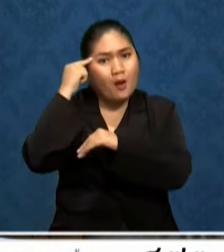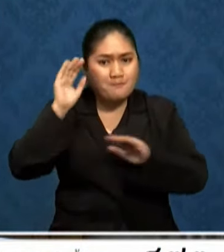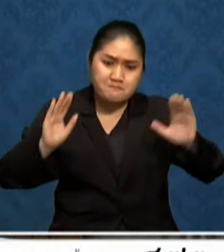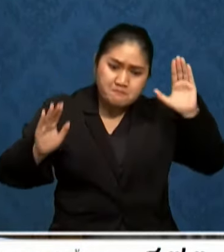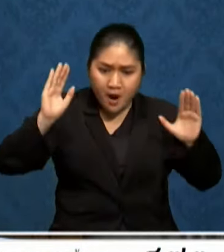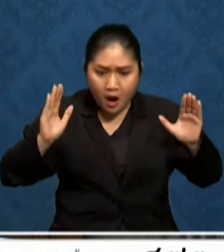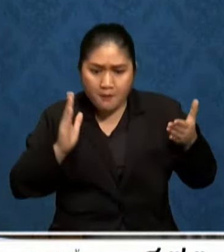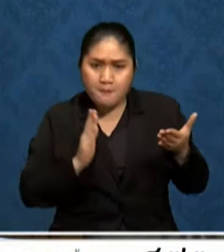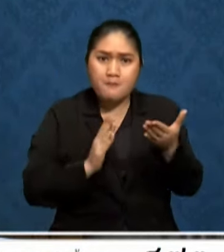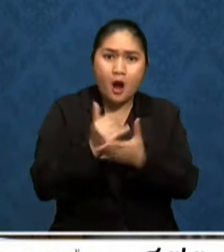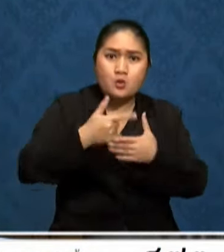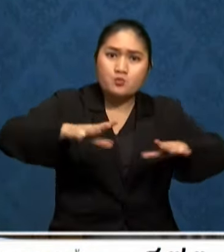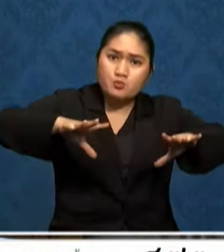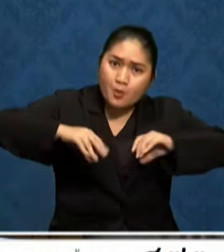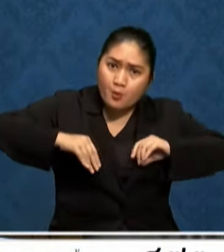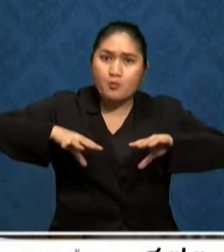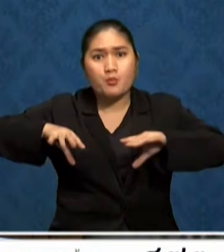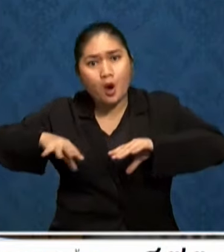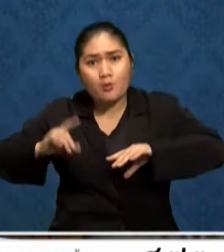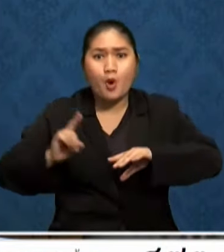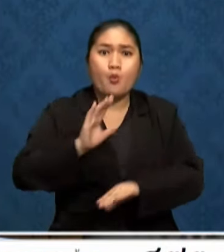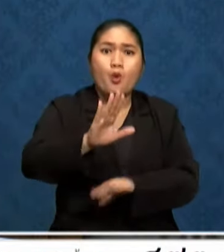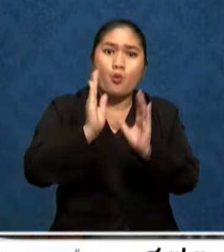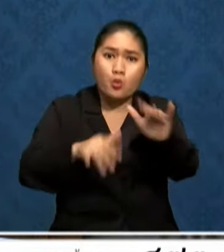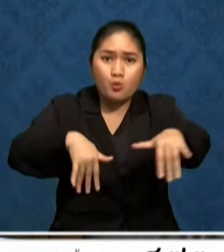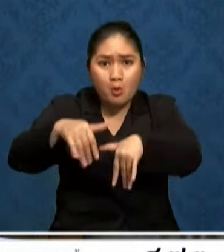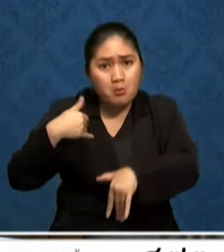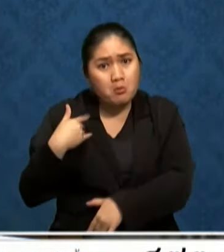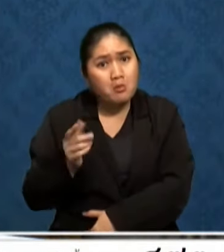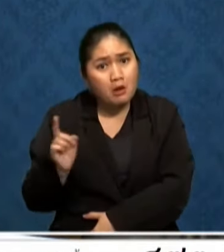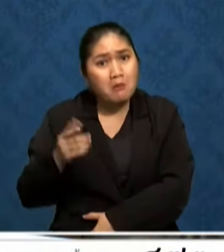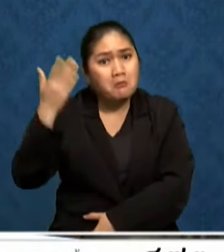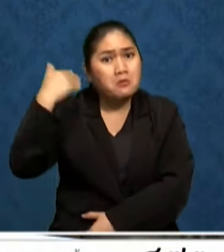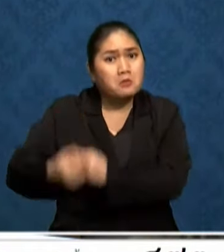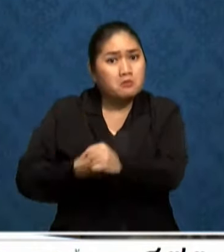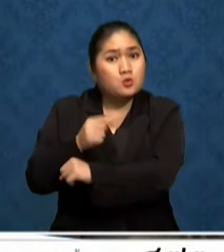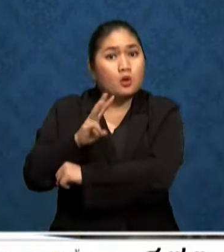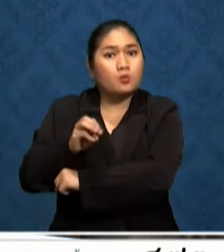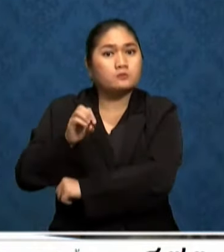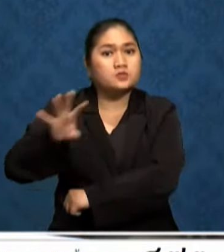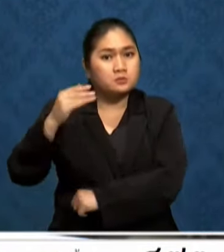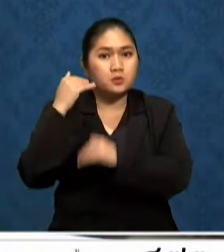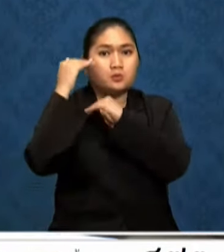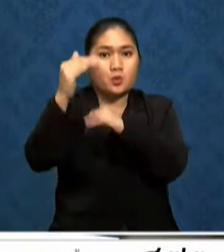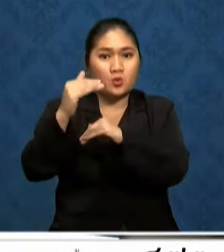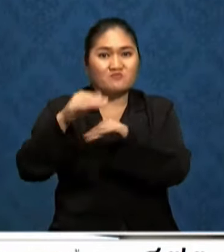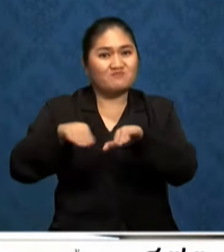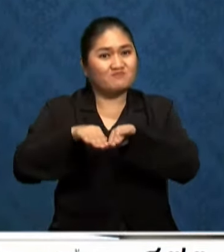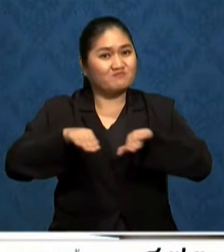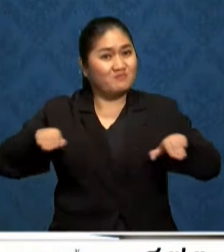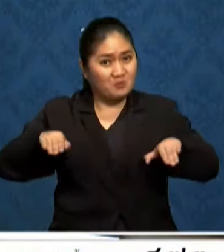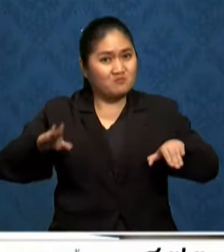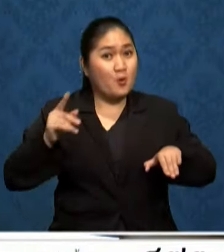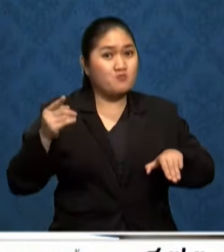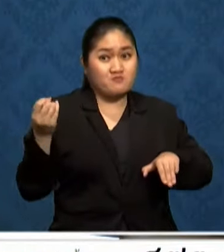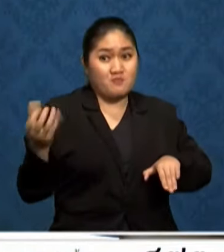นั้ผ่านคามเหชอบของปชาชนหอไม่จากเดิมทีครั พ.ร.ปชติป 64 ครับมการกำหนดให้ใช้กฎิกาที่เรีกวาเสีง